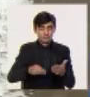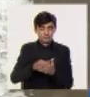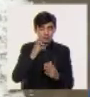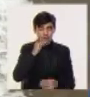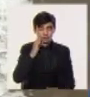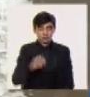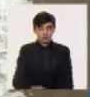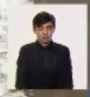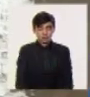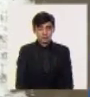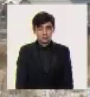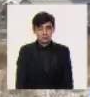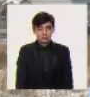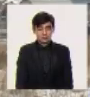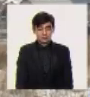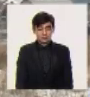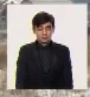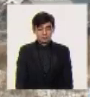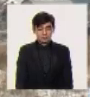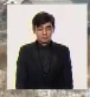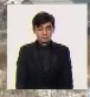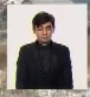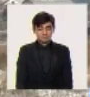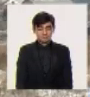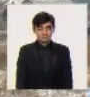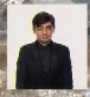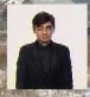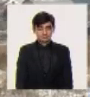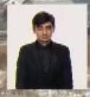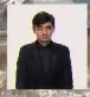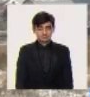төлейді. Диана Сапарқызы, Данил Тарасов, Информбюро, Қарағандыдан.